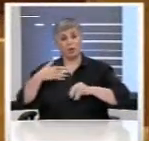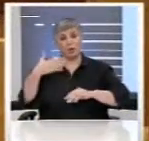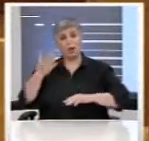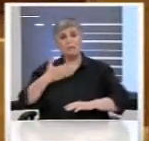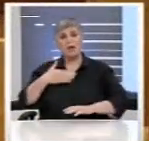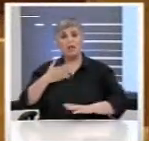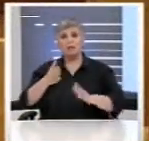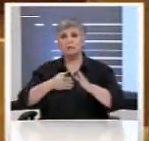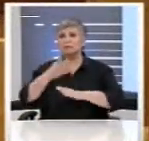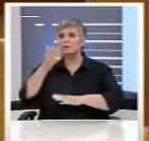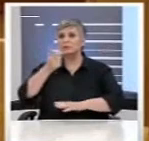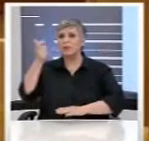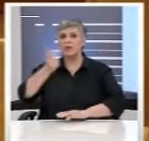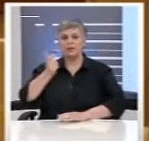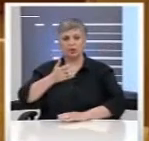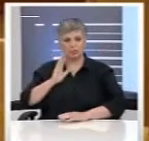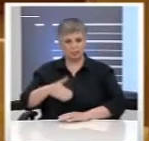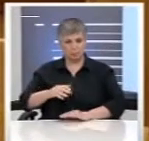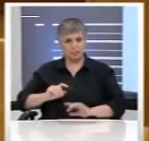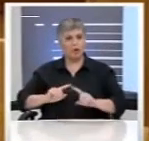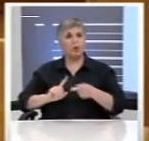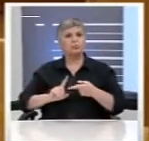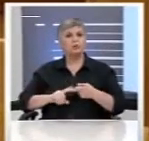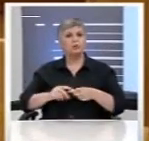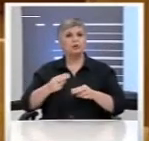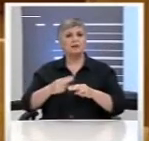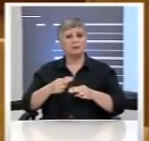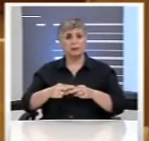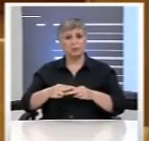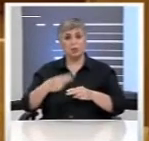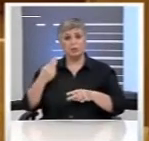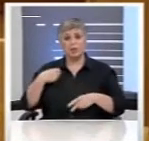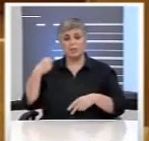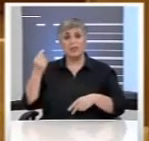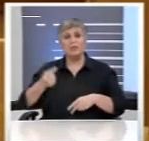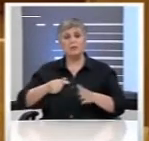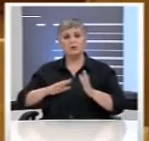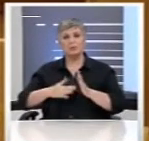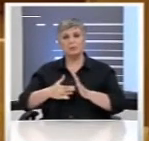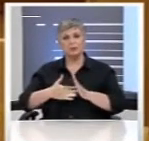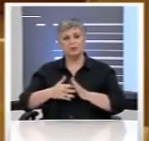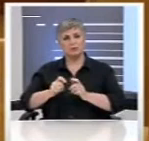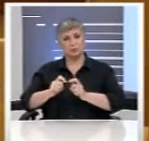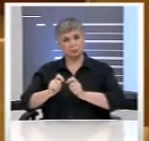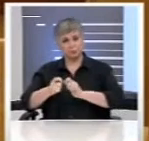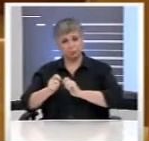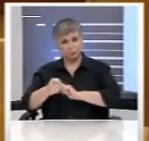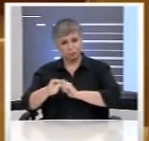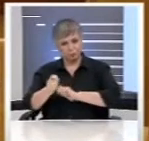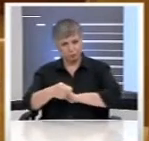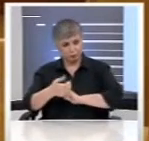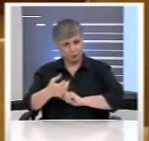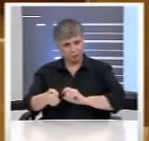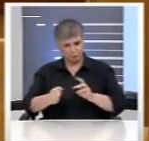Το πρώτο πεδίο είναι το πεδίο της δημοσιονομικής προσαρμογής και των μεταρρυθμίσεων.